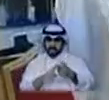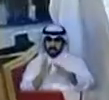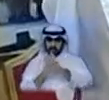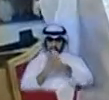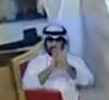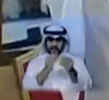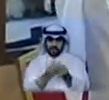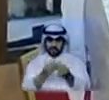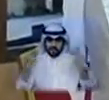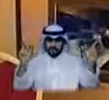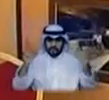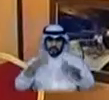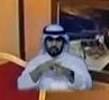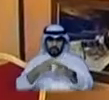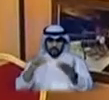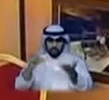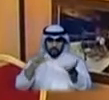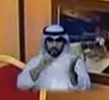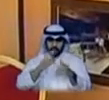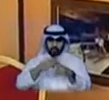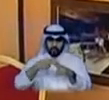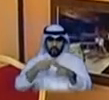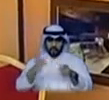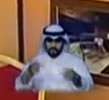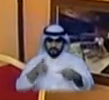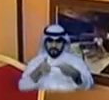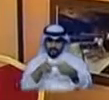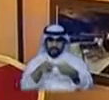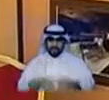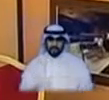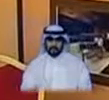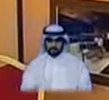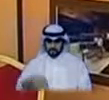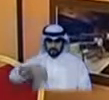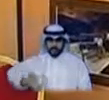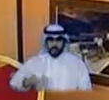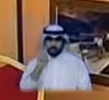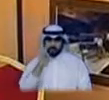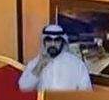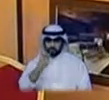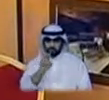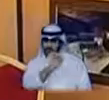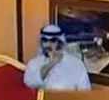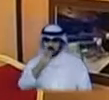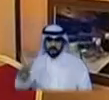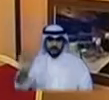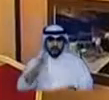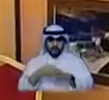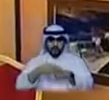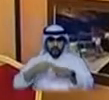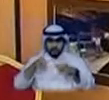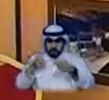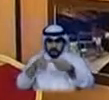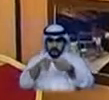الوفد الكويتي المشارك في المعرض. اليوم أمام جناح دولة الكويت يمكن قد يكون أحد الأجنحة المتميزة في